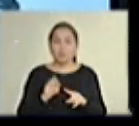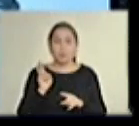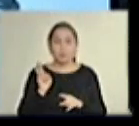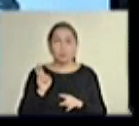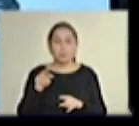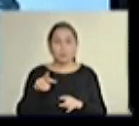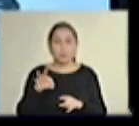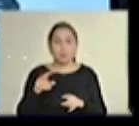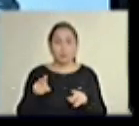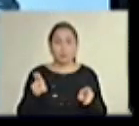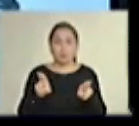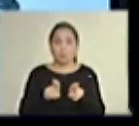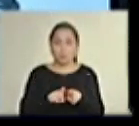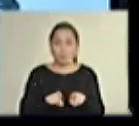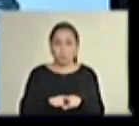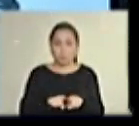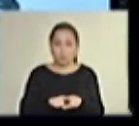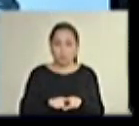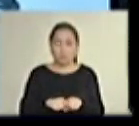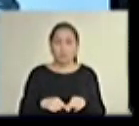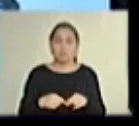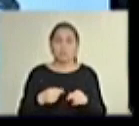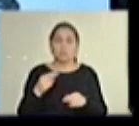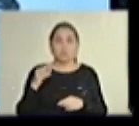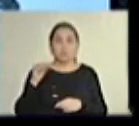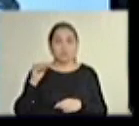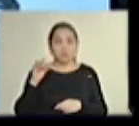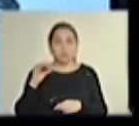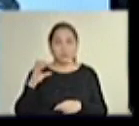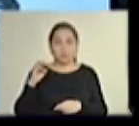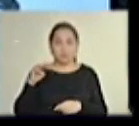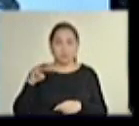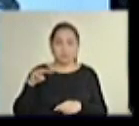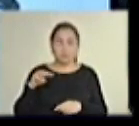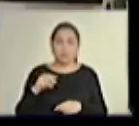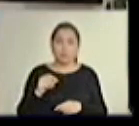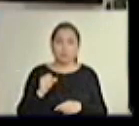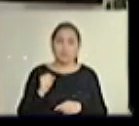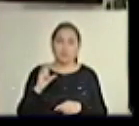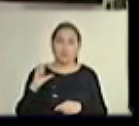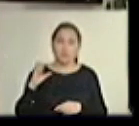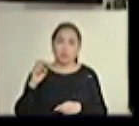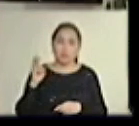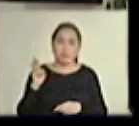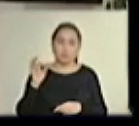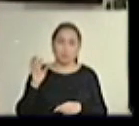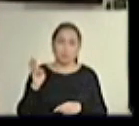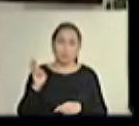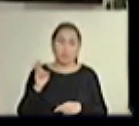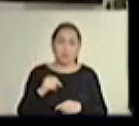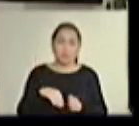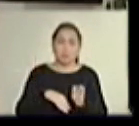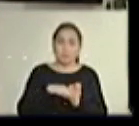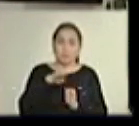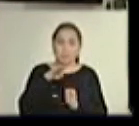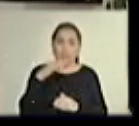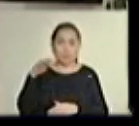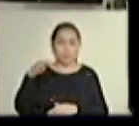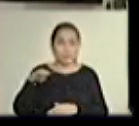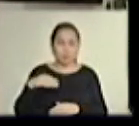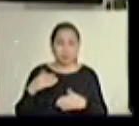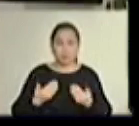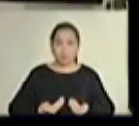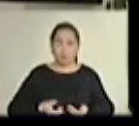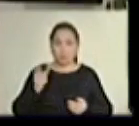o'xshagan jismlarni yoki asboblarni siz ko'p kuzatgansiz. Oddiygina baland binolarda yashaydigan insonlar